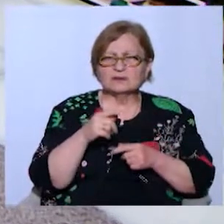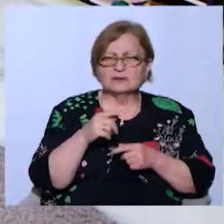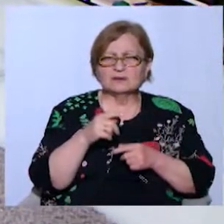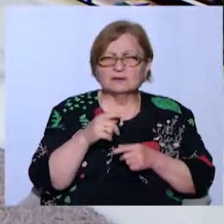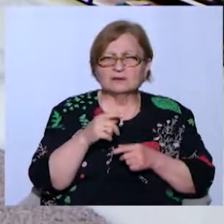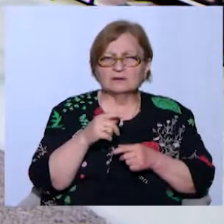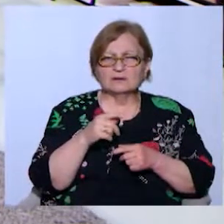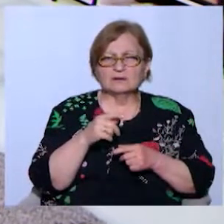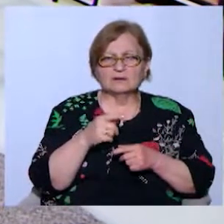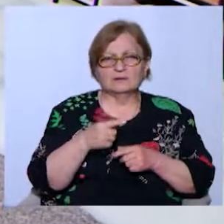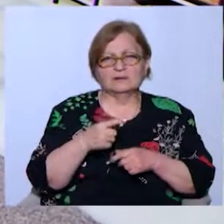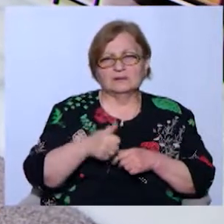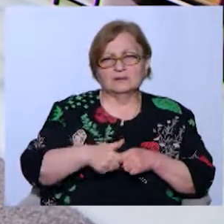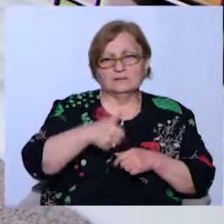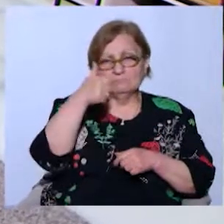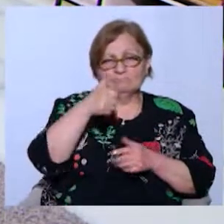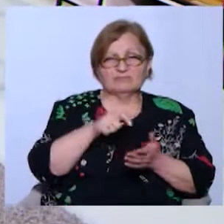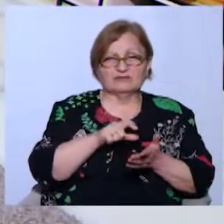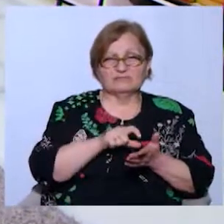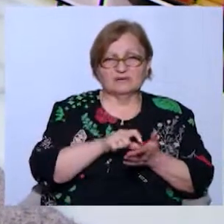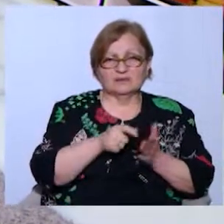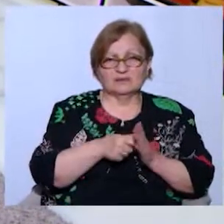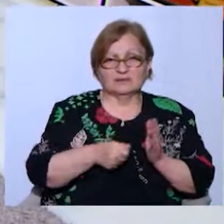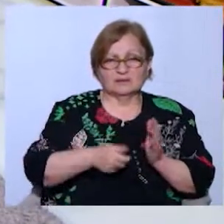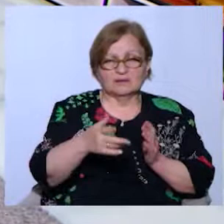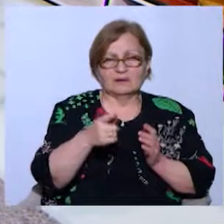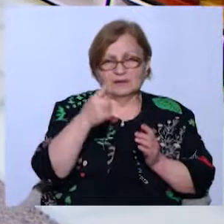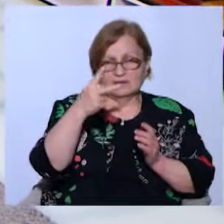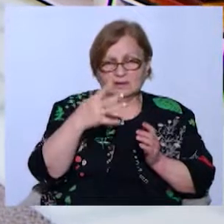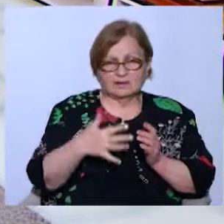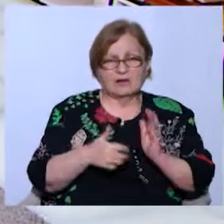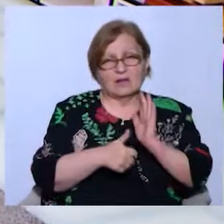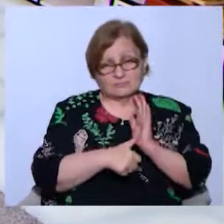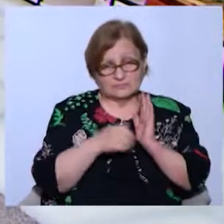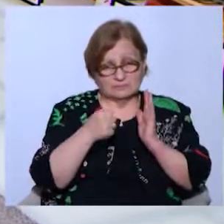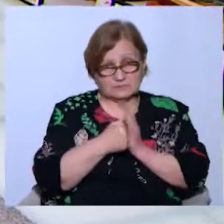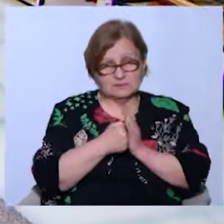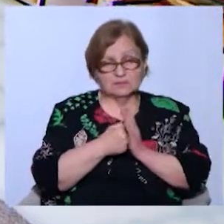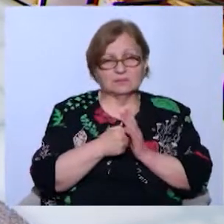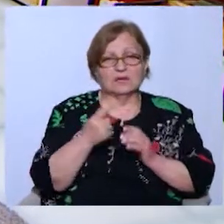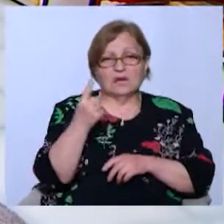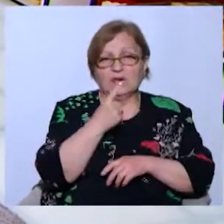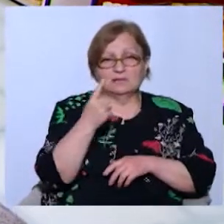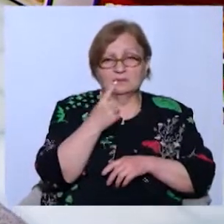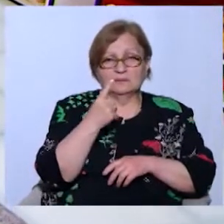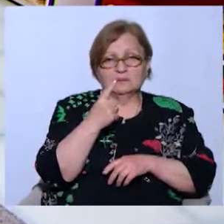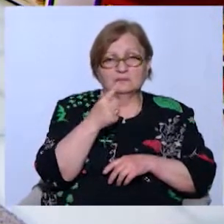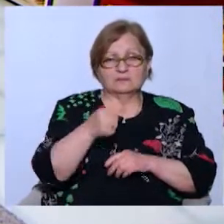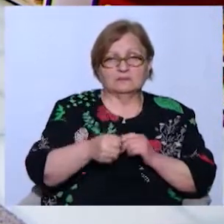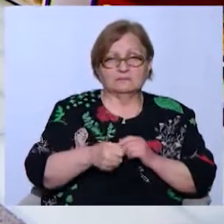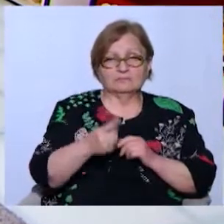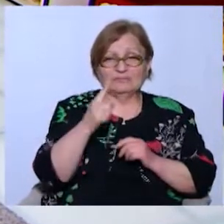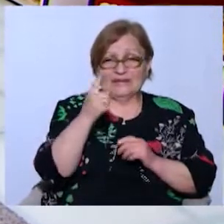ნახეთ, სიტყვაზე პირველი კამათელი ამოაგდო 1 2 3 4 5 ან 6, ასევე პირველ, ესე იგი, პირველ კამათელზე